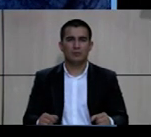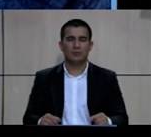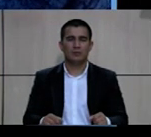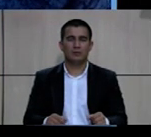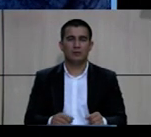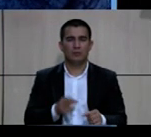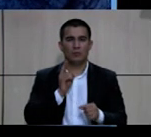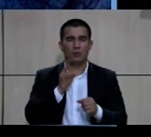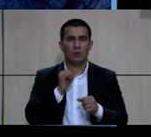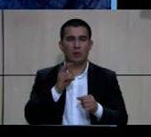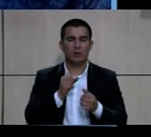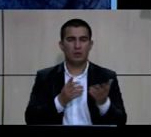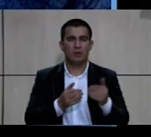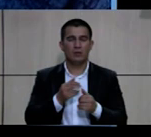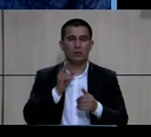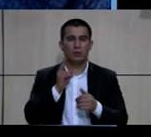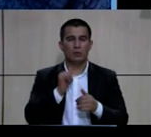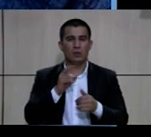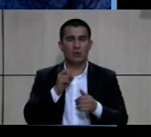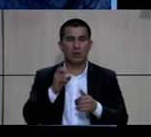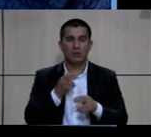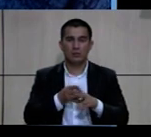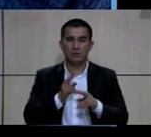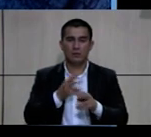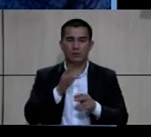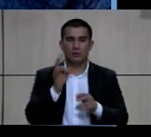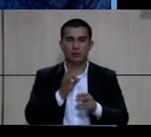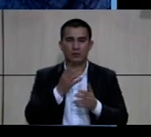Koala. Koala tanasining uzunligi